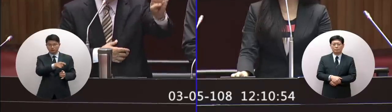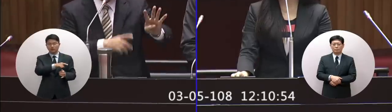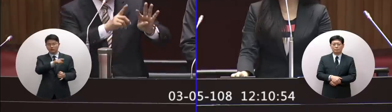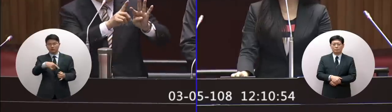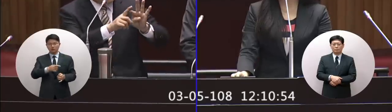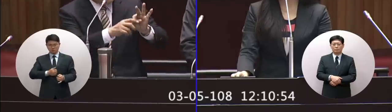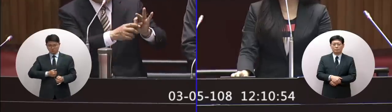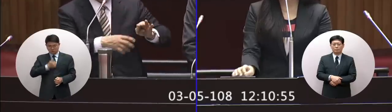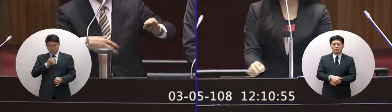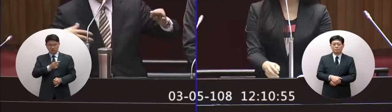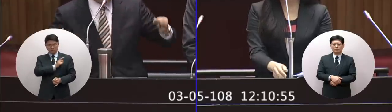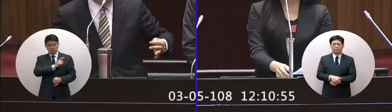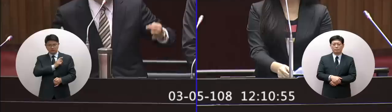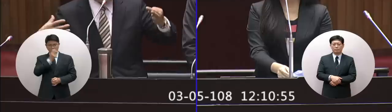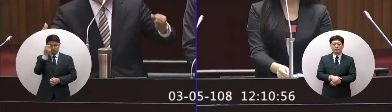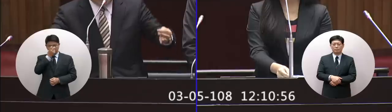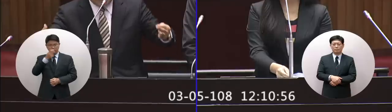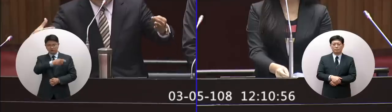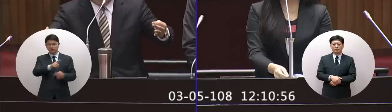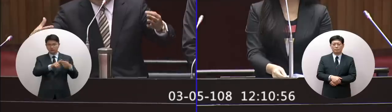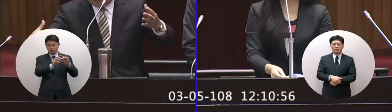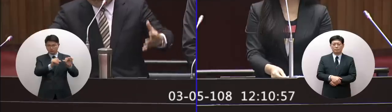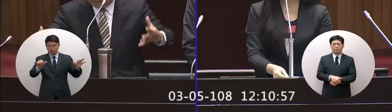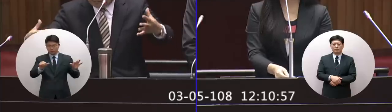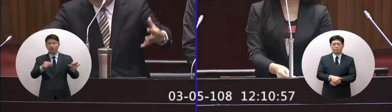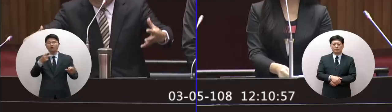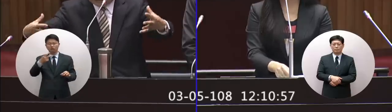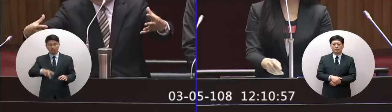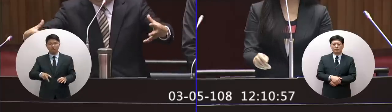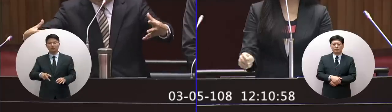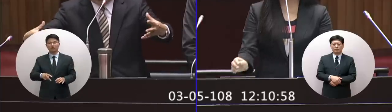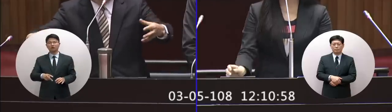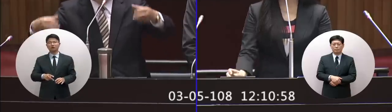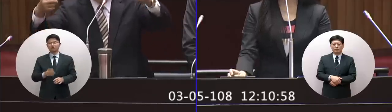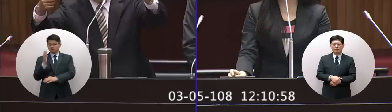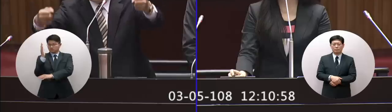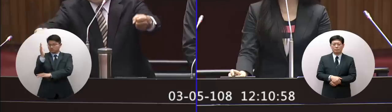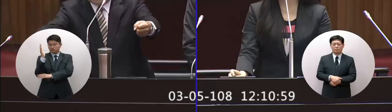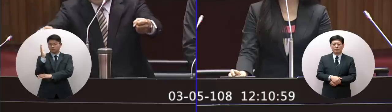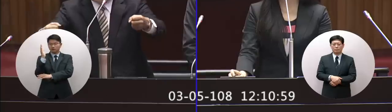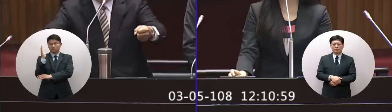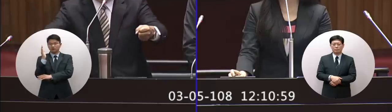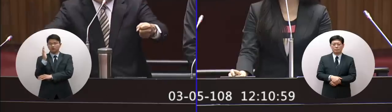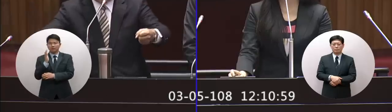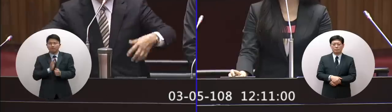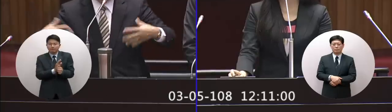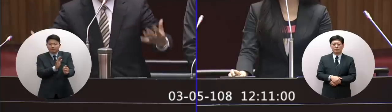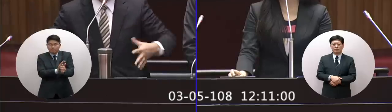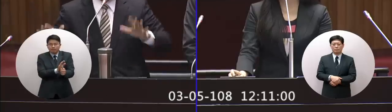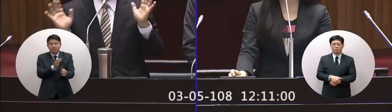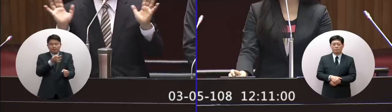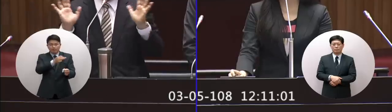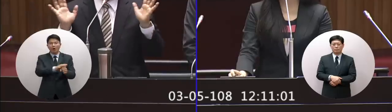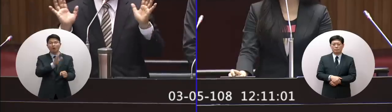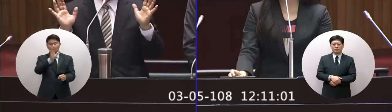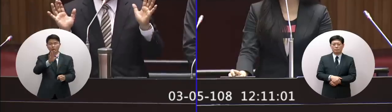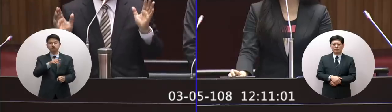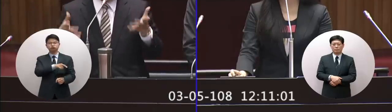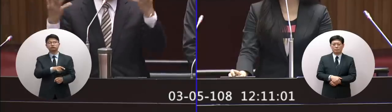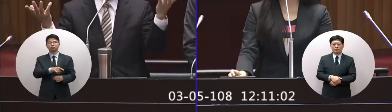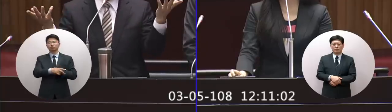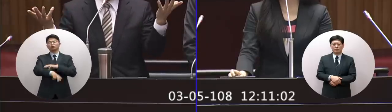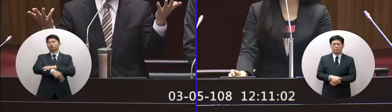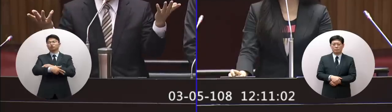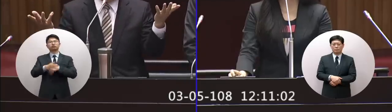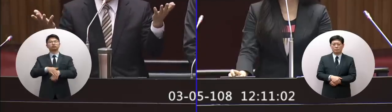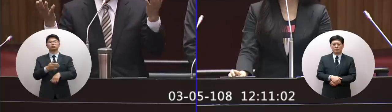土地，而且有大量的政府给他的资源，所以他不是空的，